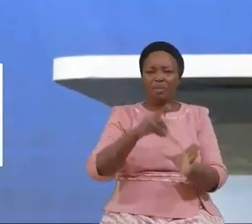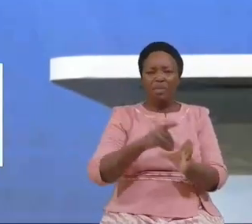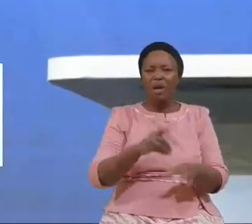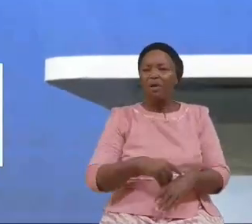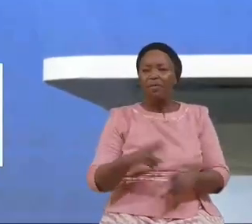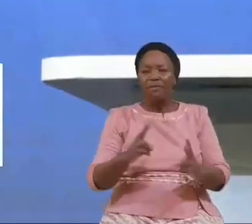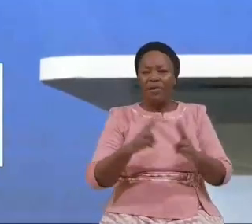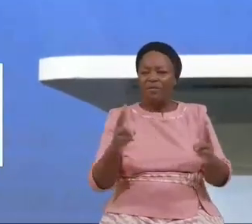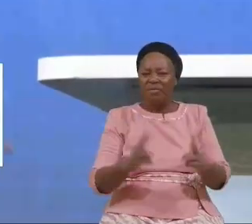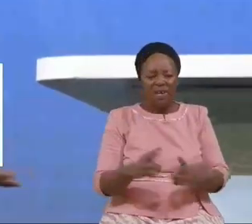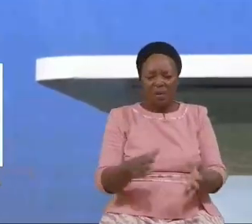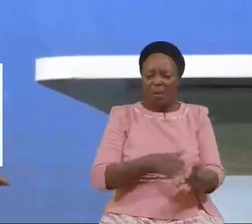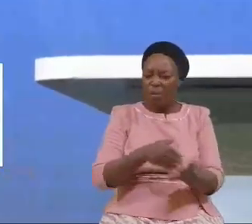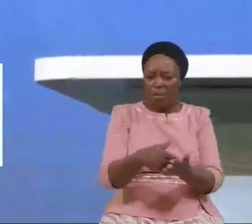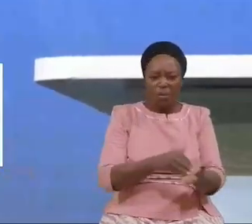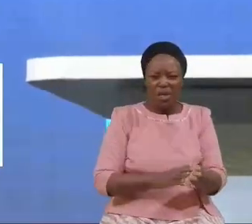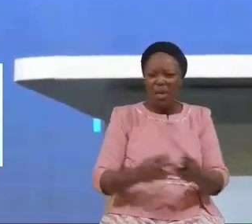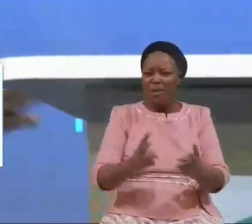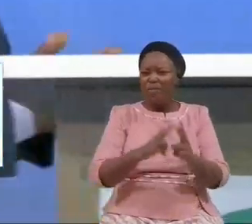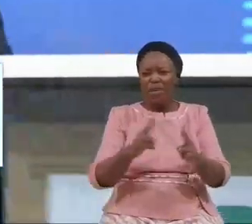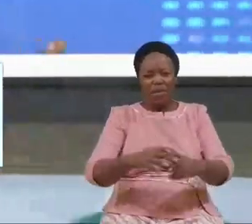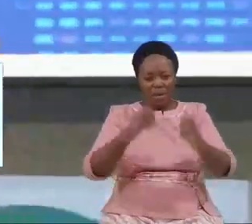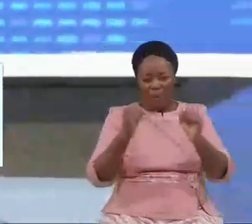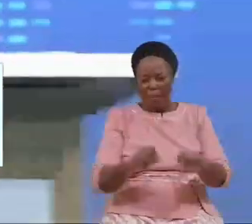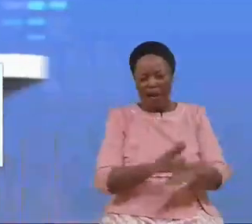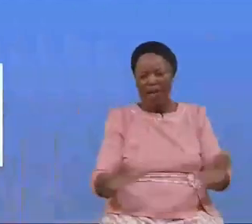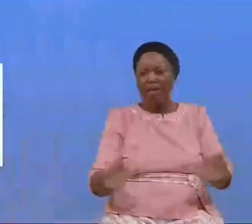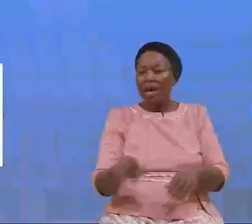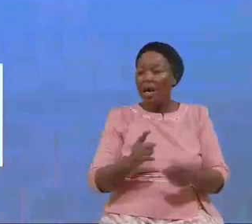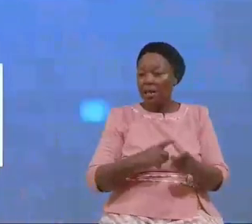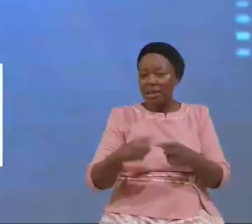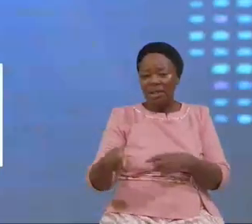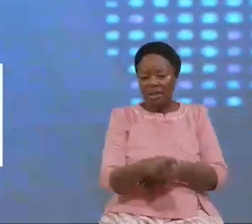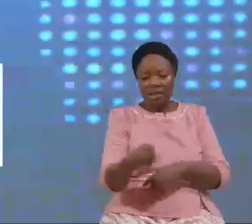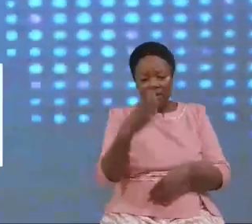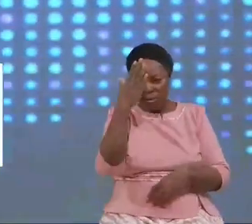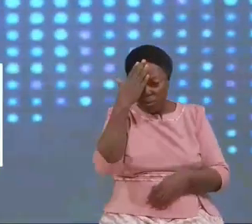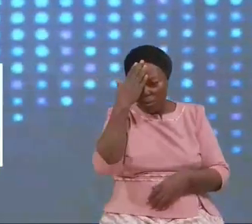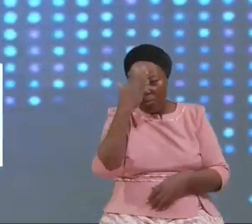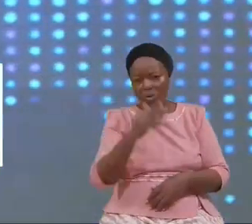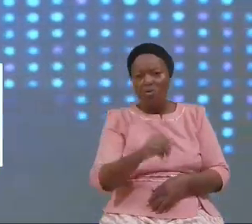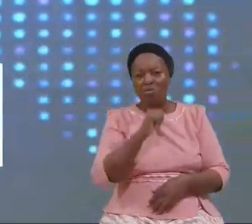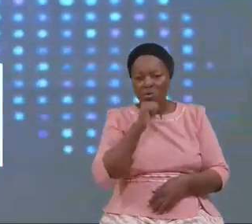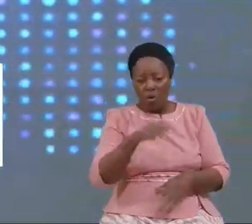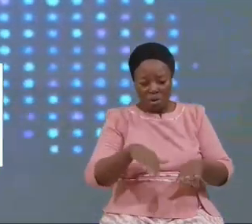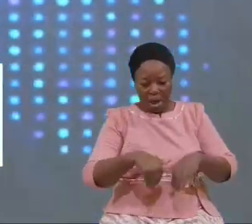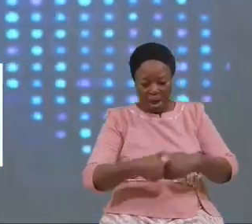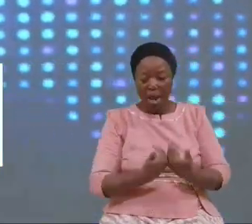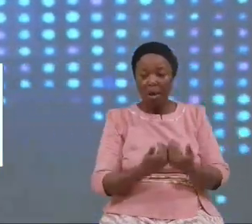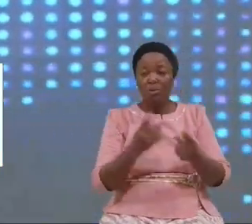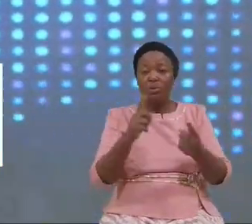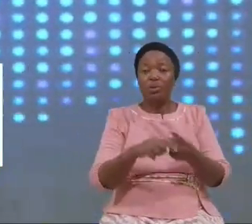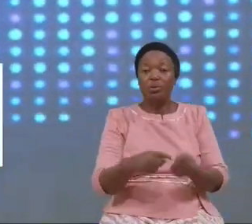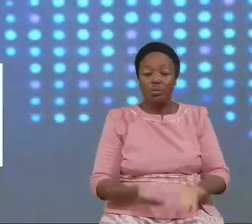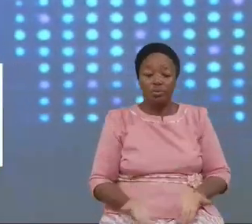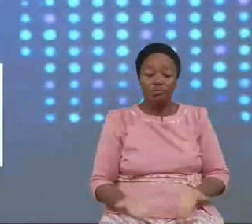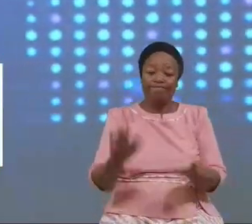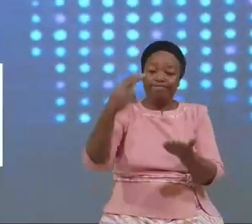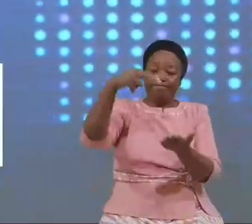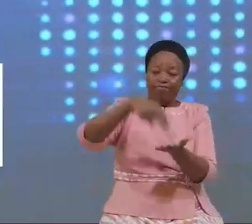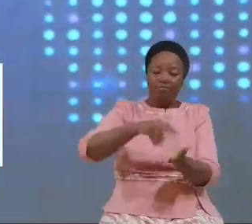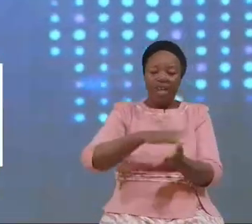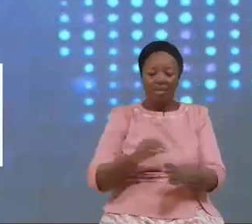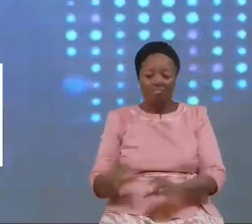importants et ils sont impuissants une ne savent pas comment se lever et